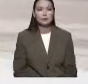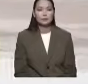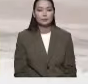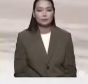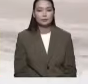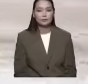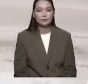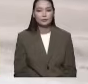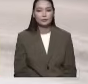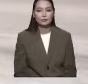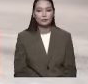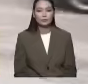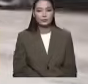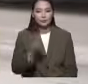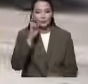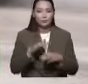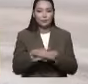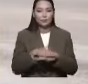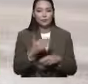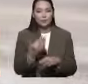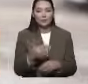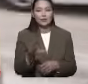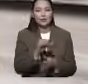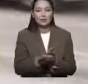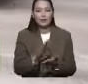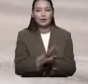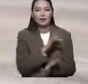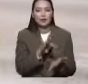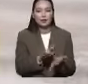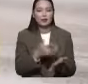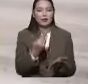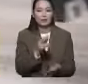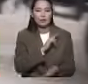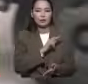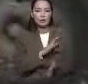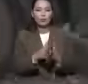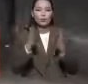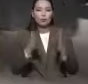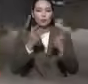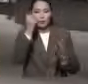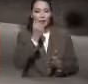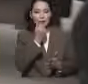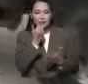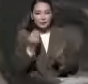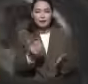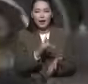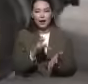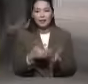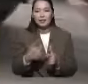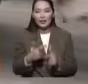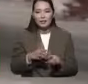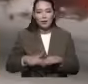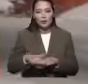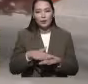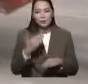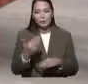Сіздің осы ерінбей еңбек етіп, қаламызды тазартып, көмектесіп жатқаныңыз үшін сізге көп рахмет айтамын халықтың атынан. Мынау кішігірім болса